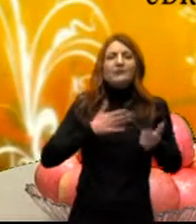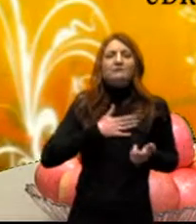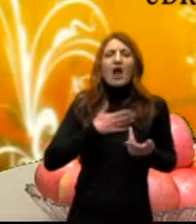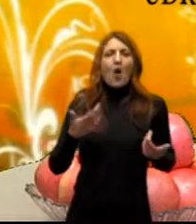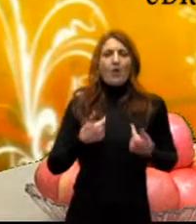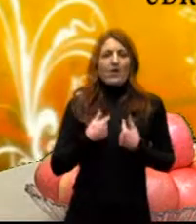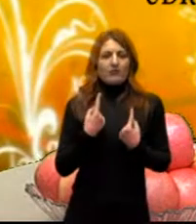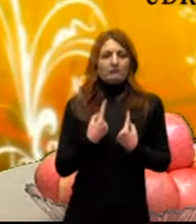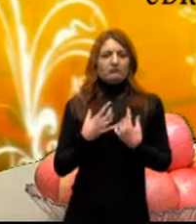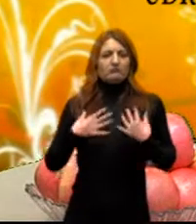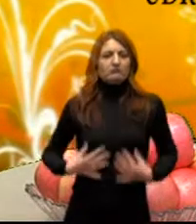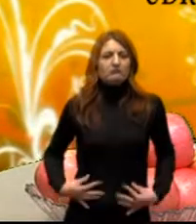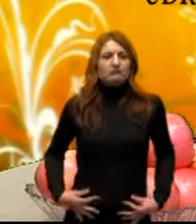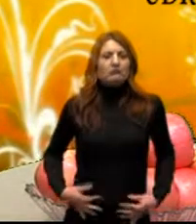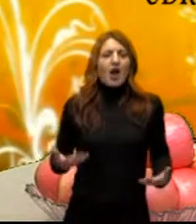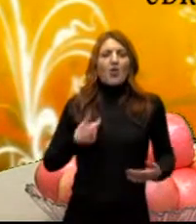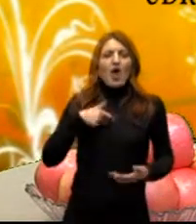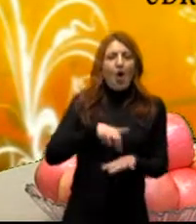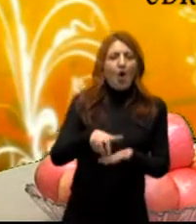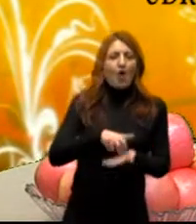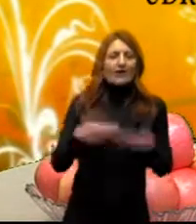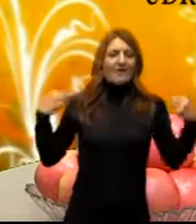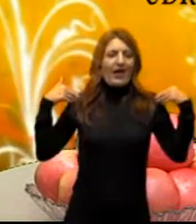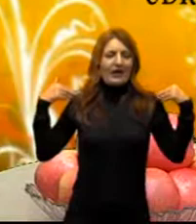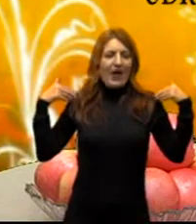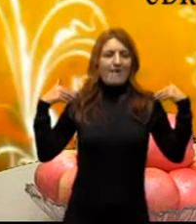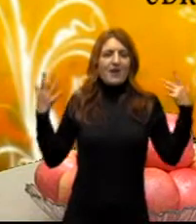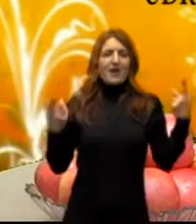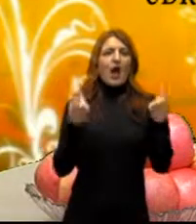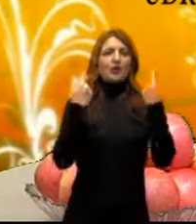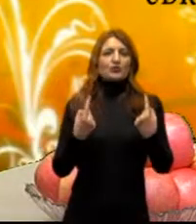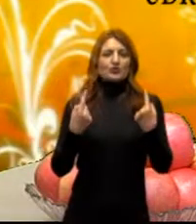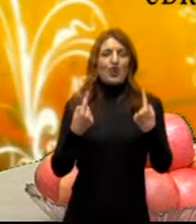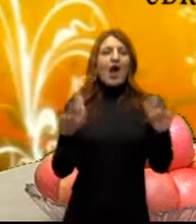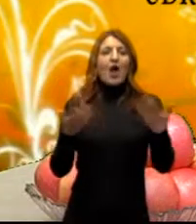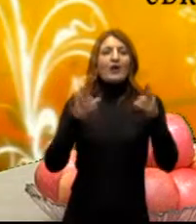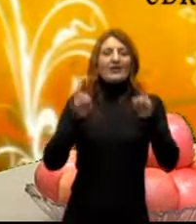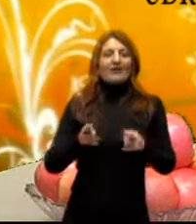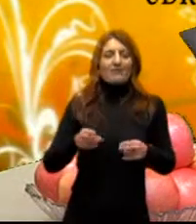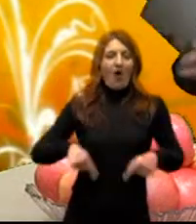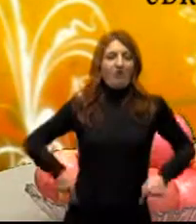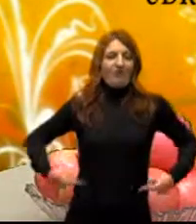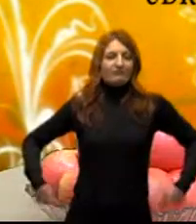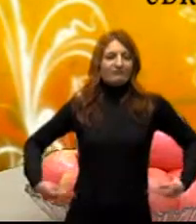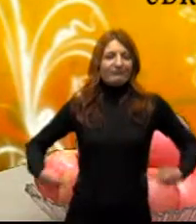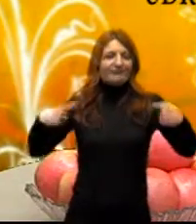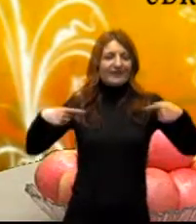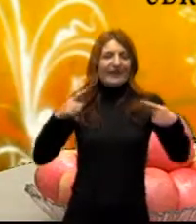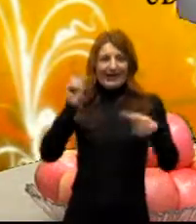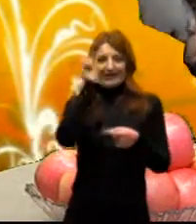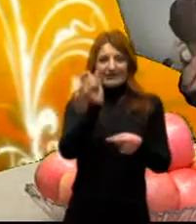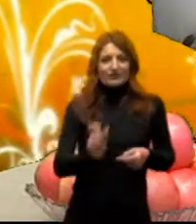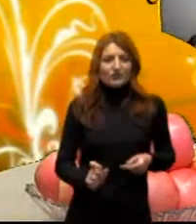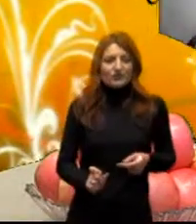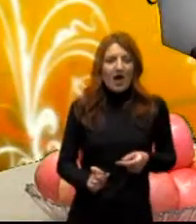kako se mi držimo, kako hodamo, kako nam stoje ramena, kako nam stoji odnos lokomotornog sustava sa kralježnicom.